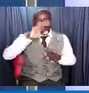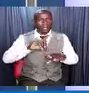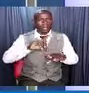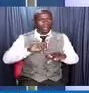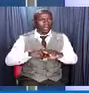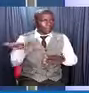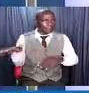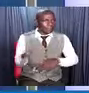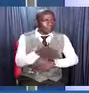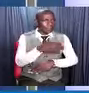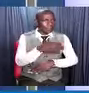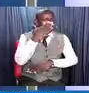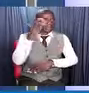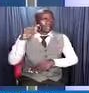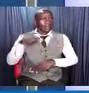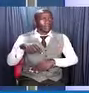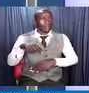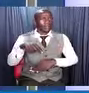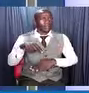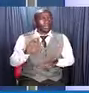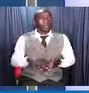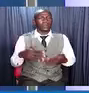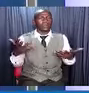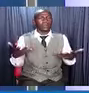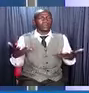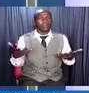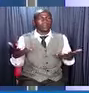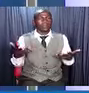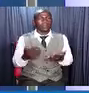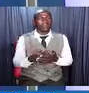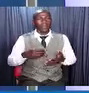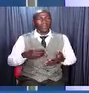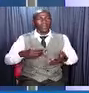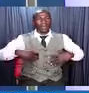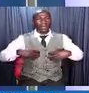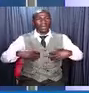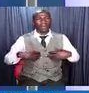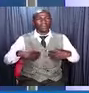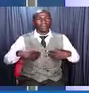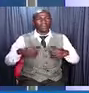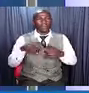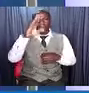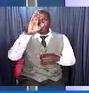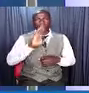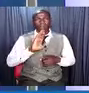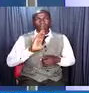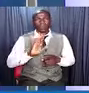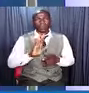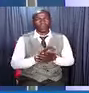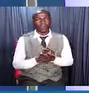Wakati unapita huu. It's a time that is passing by. Hallelujah. Hallelujah. Tujifurahisha kwa yeye. Let's delight ourselves in